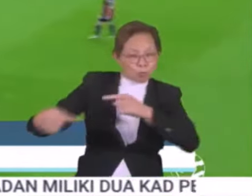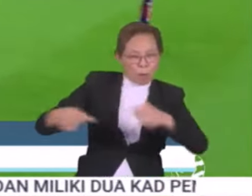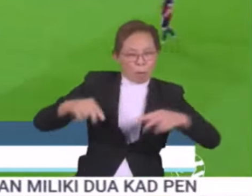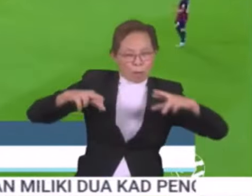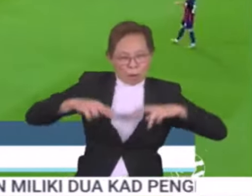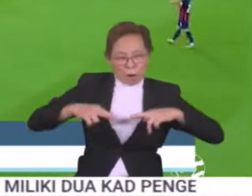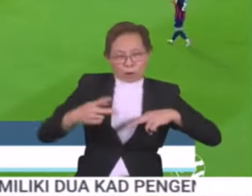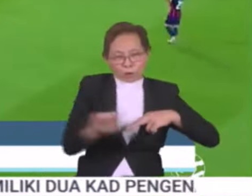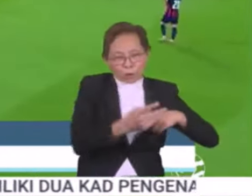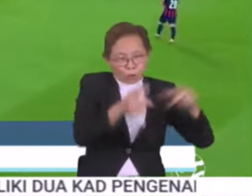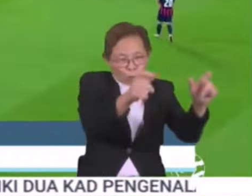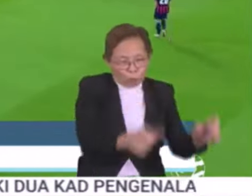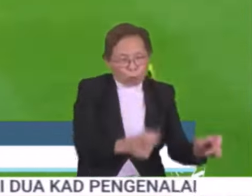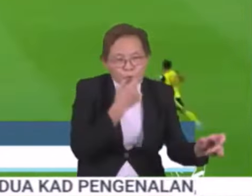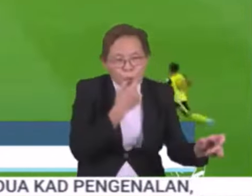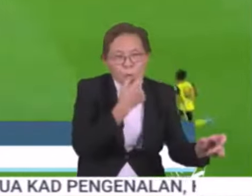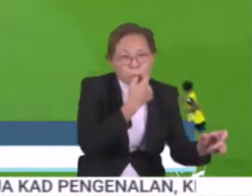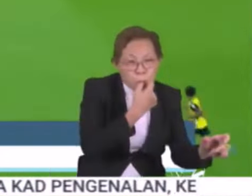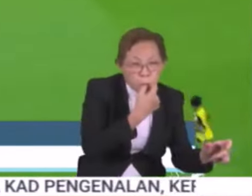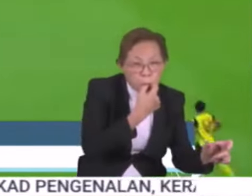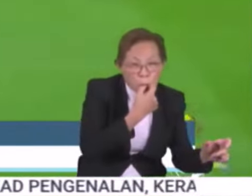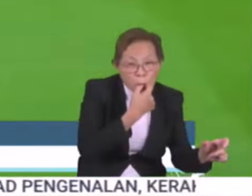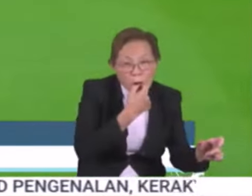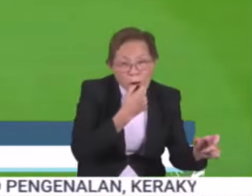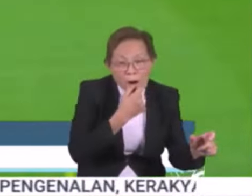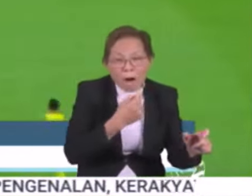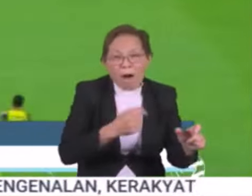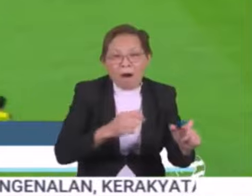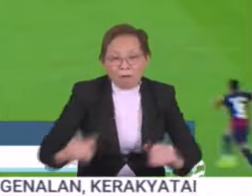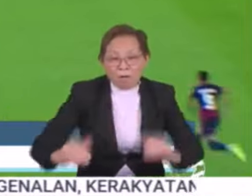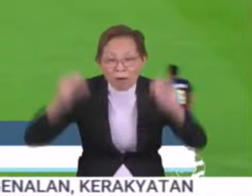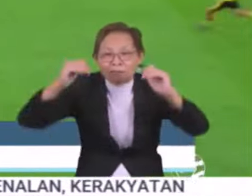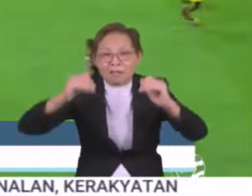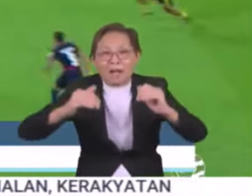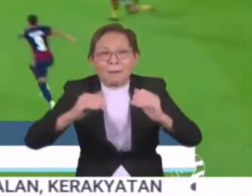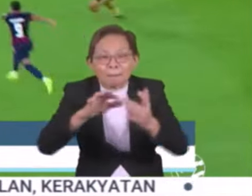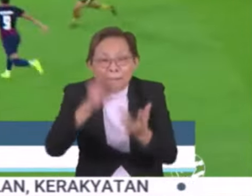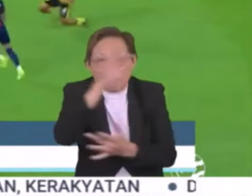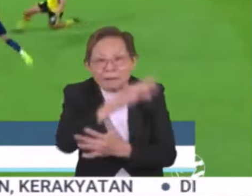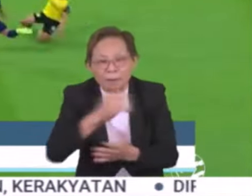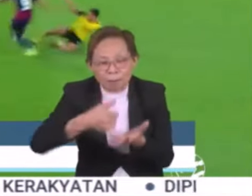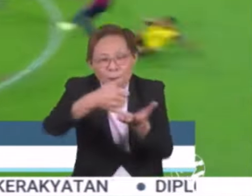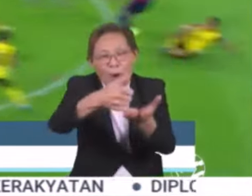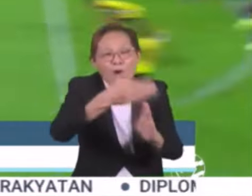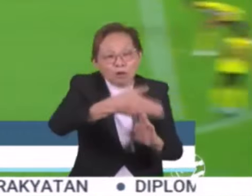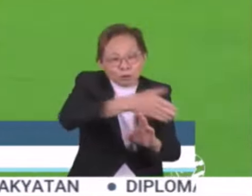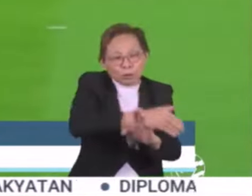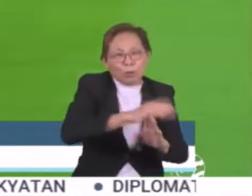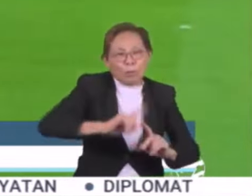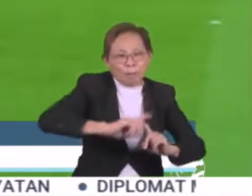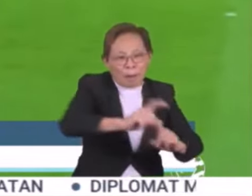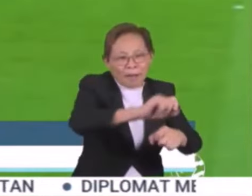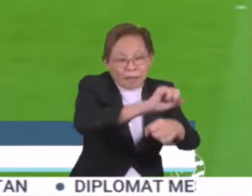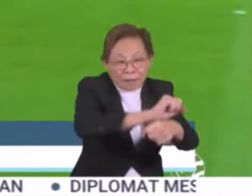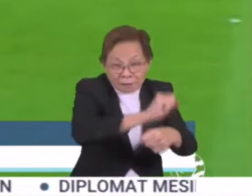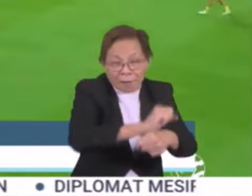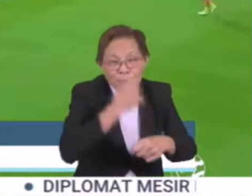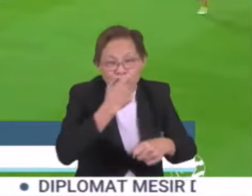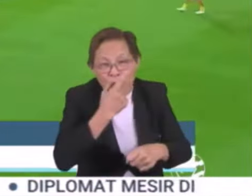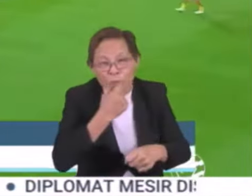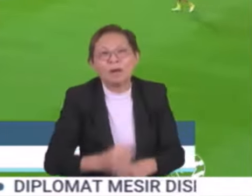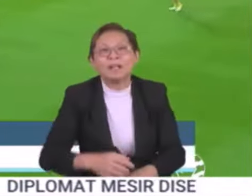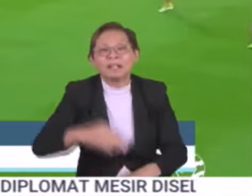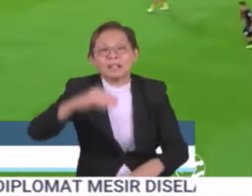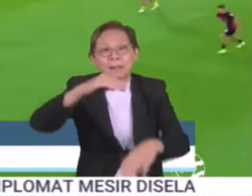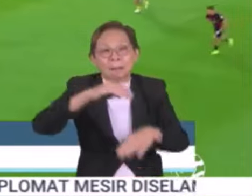pengadil berkenaan juga akan dirujuk ke fasa pemulihan dan pemurniaan sebelum diberikan tugas pengadil. Pada aksi di